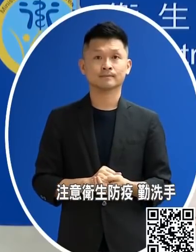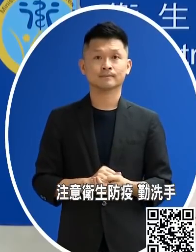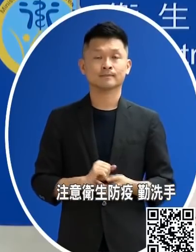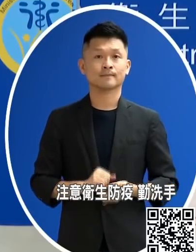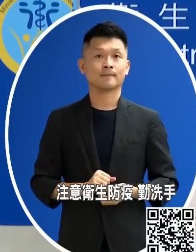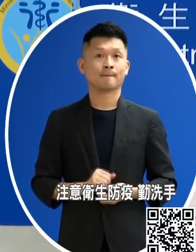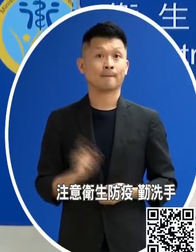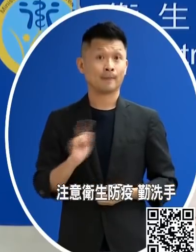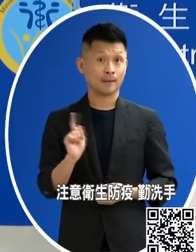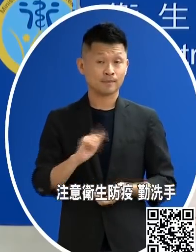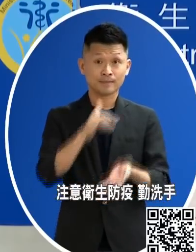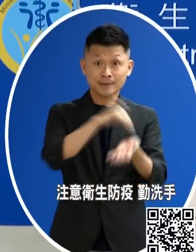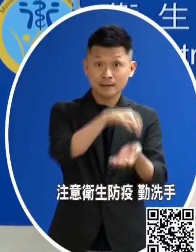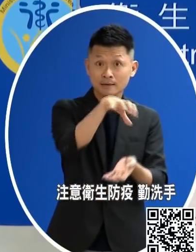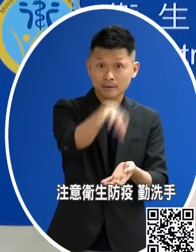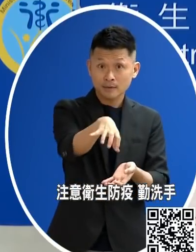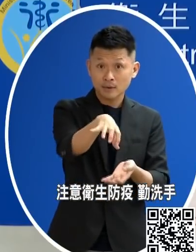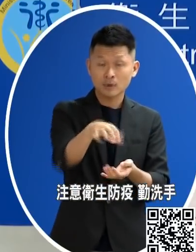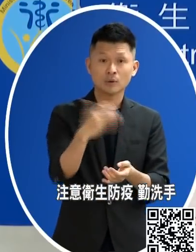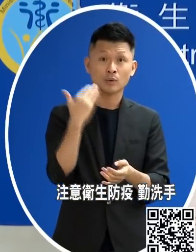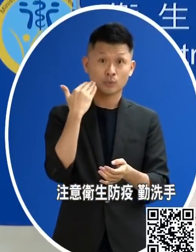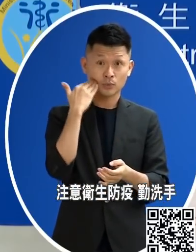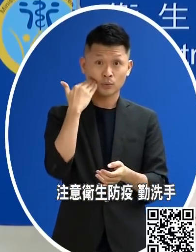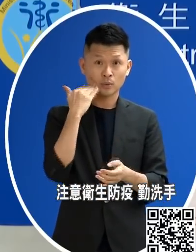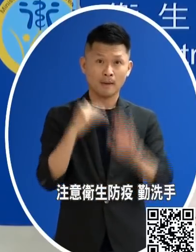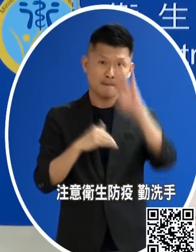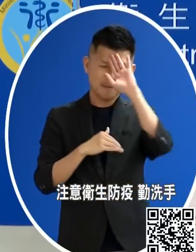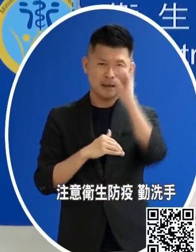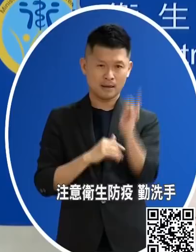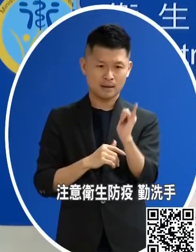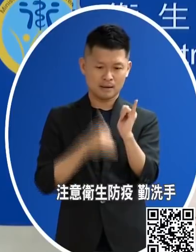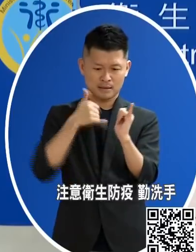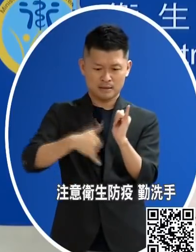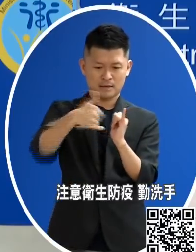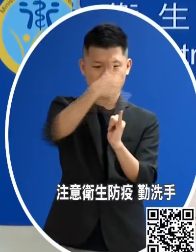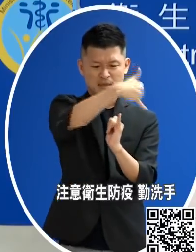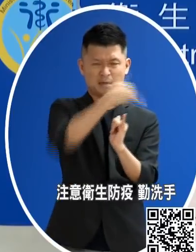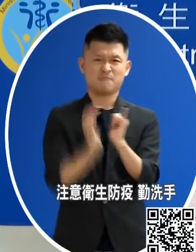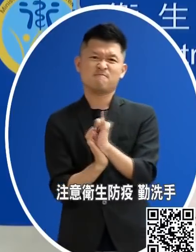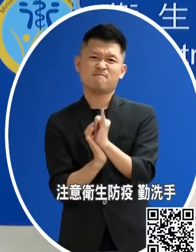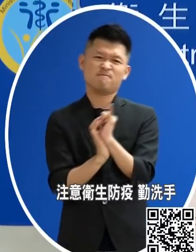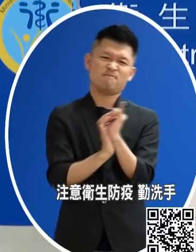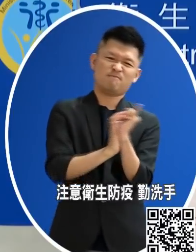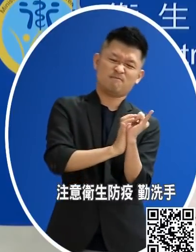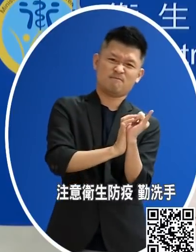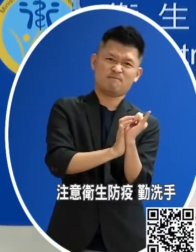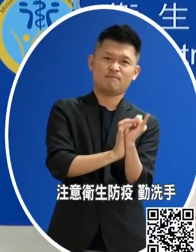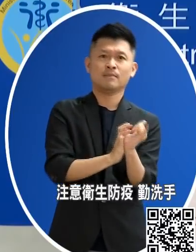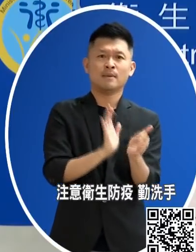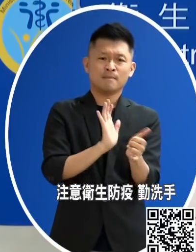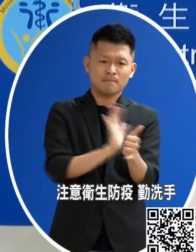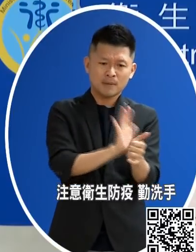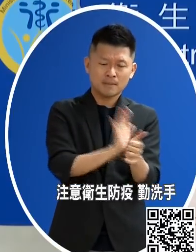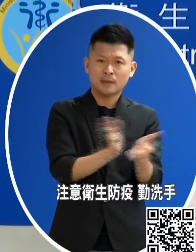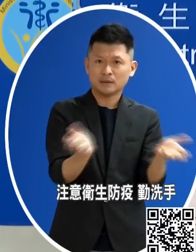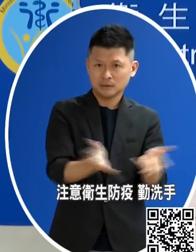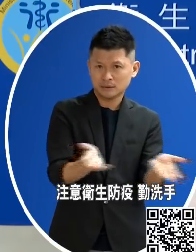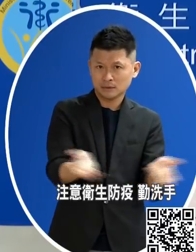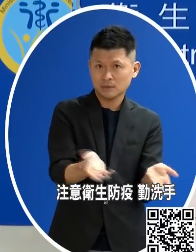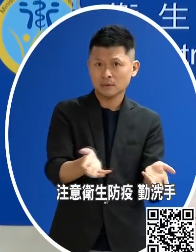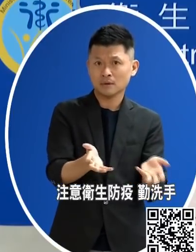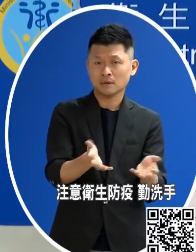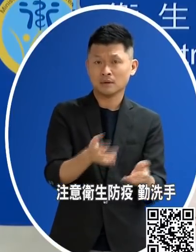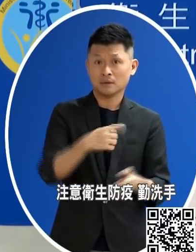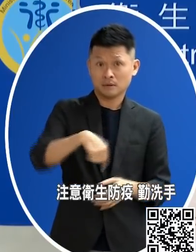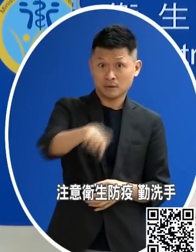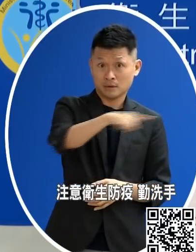个医院在做这样很困难的一个很花人力很花力气的一个知识治疗中，